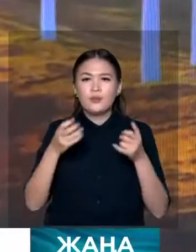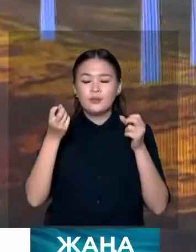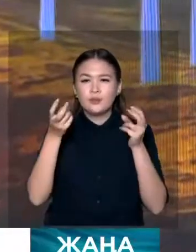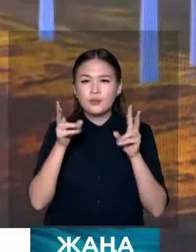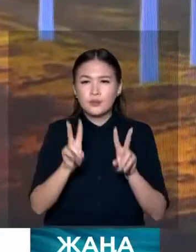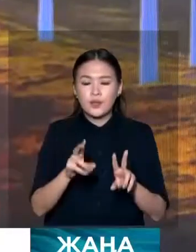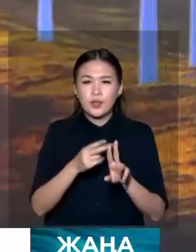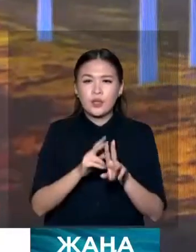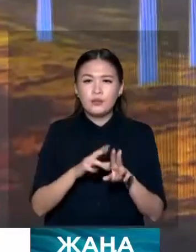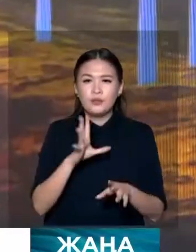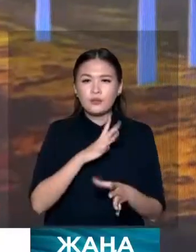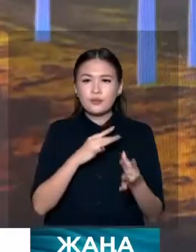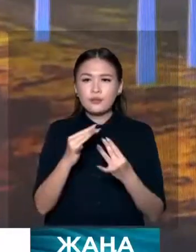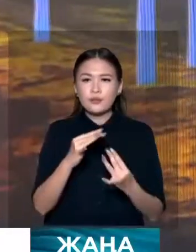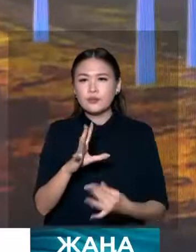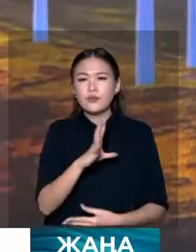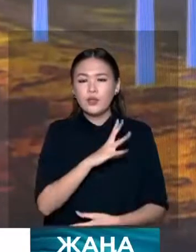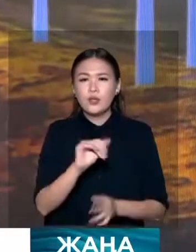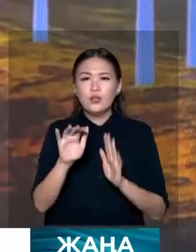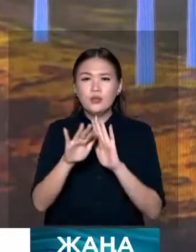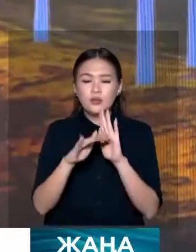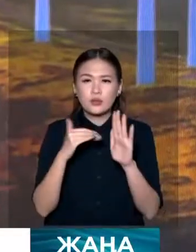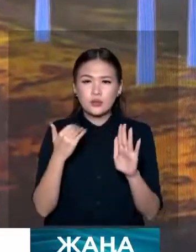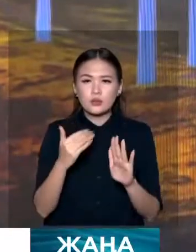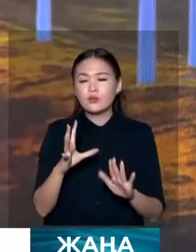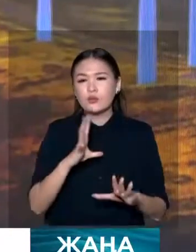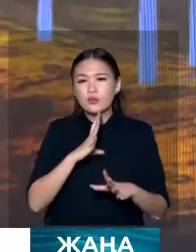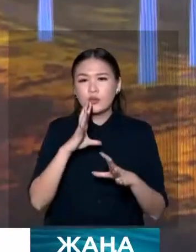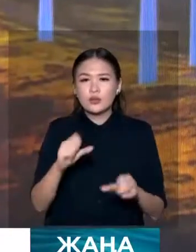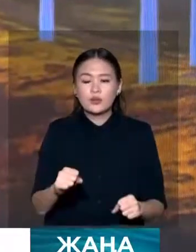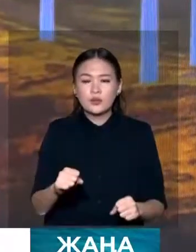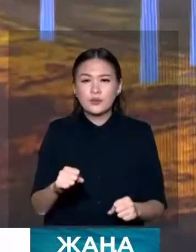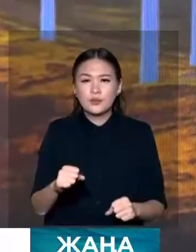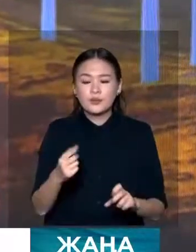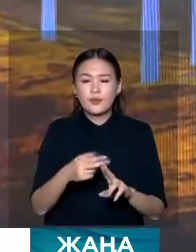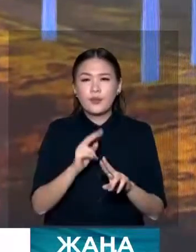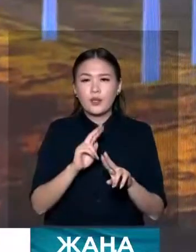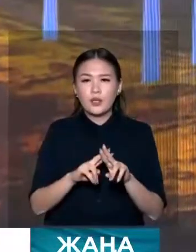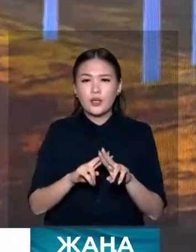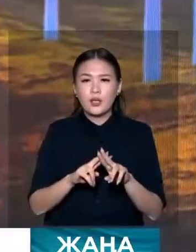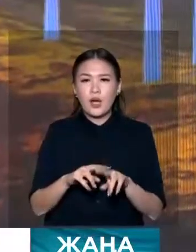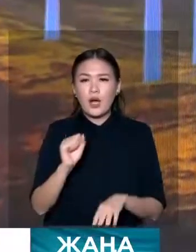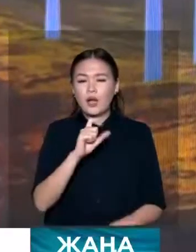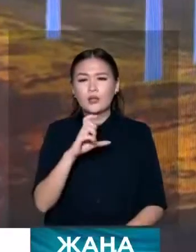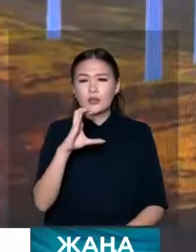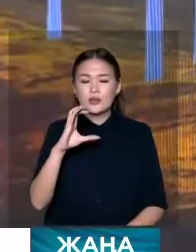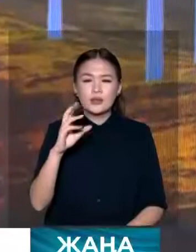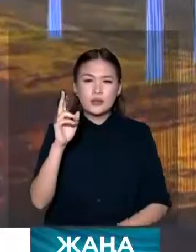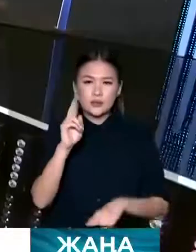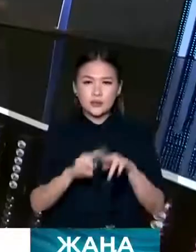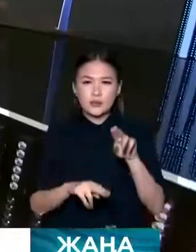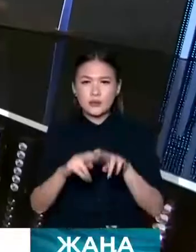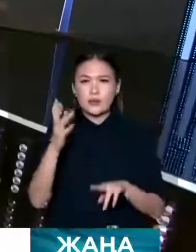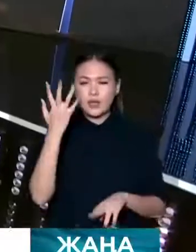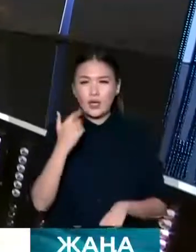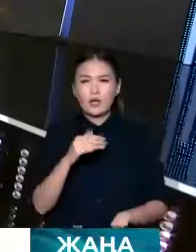арнайы консультанттар да шақыратын шығармыз. Ол да мүмкін. Әсет мырза, АЭС салатын кезде,